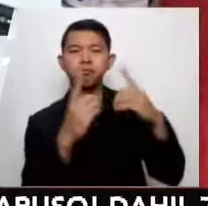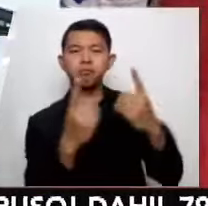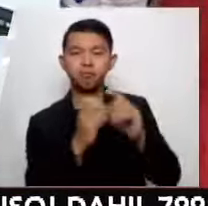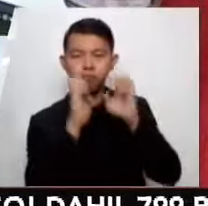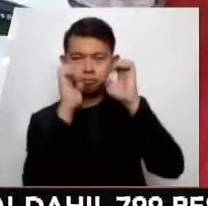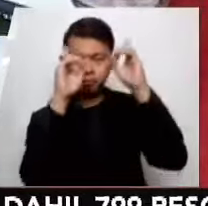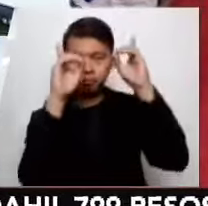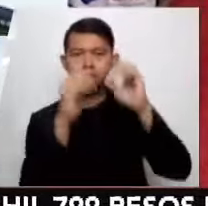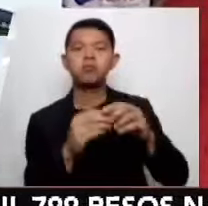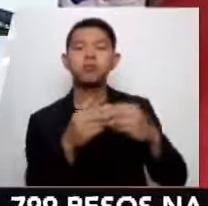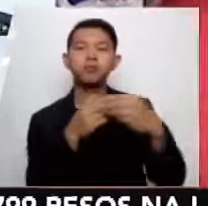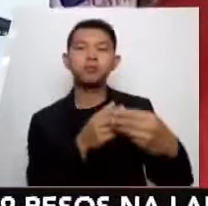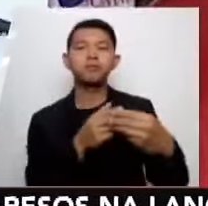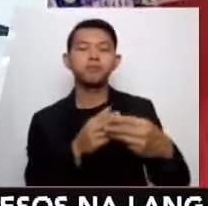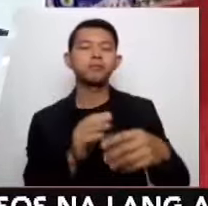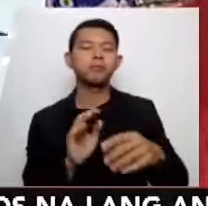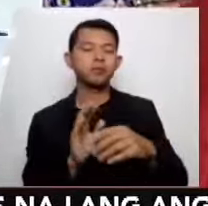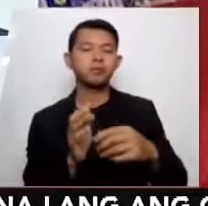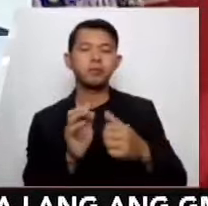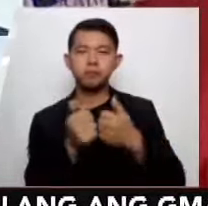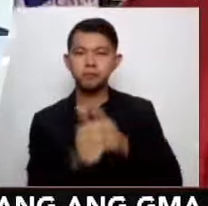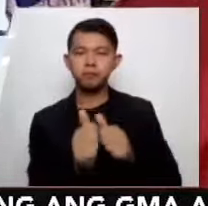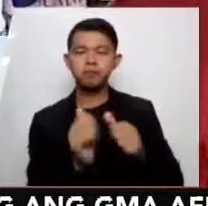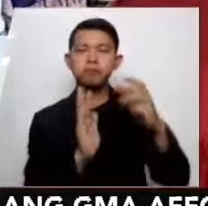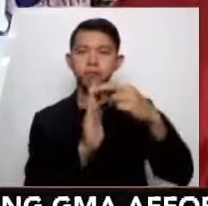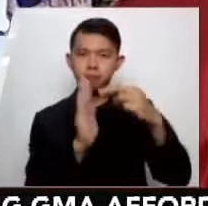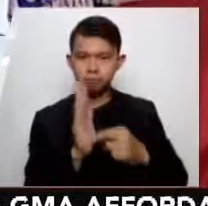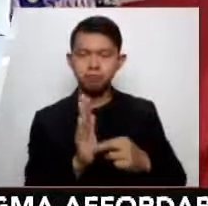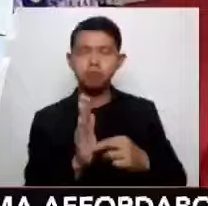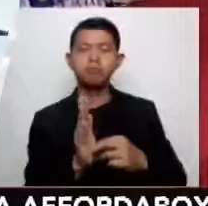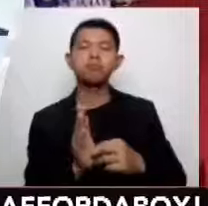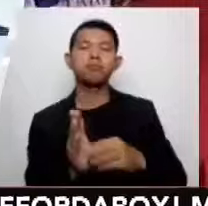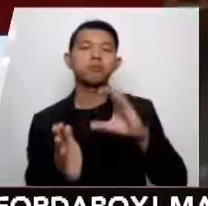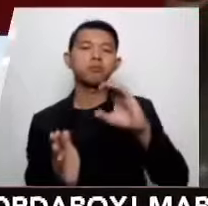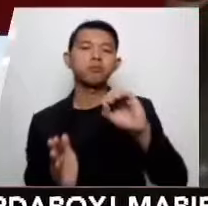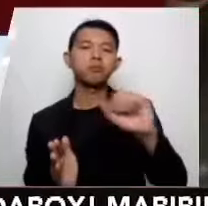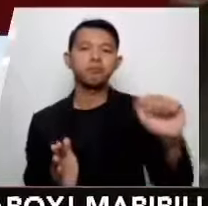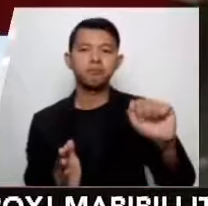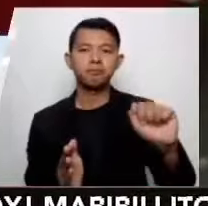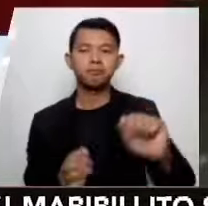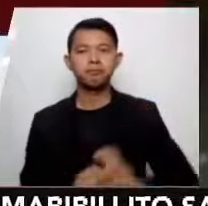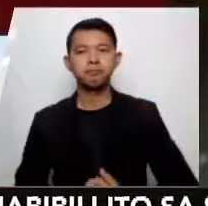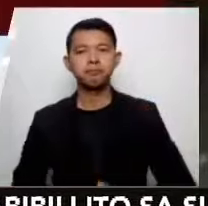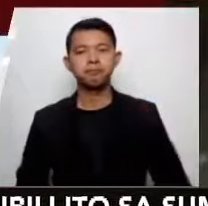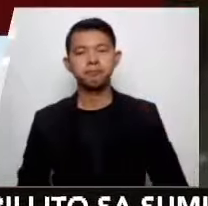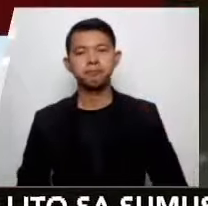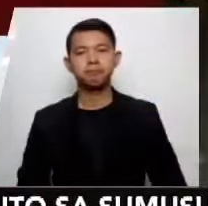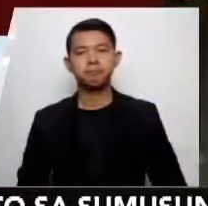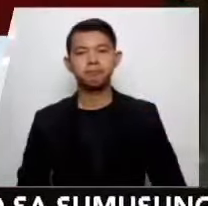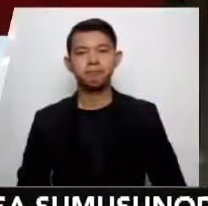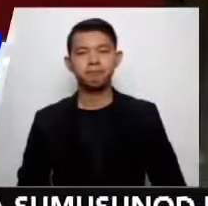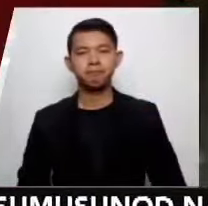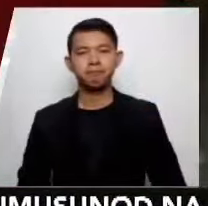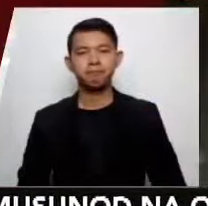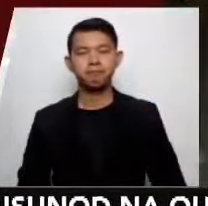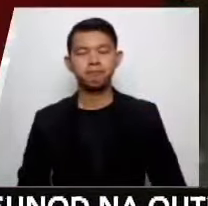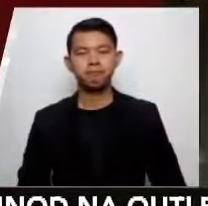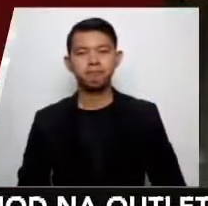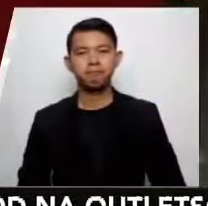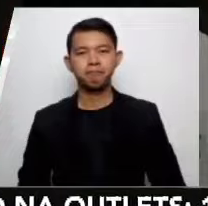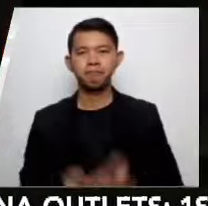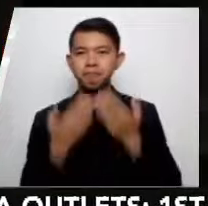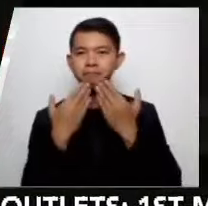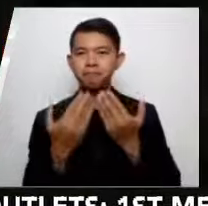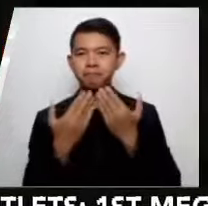regulasyon ng Commission on Audit. Yan muna po ang pinakahuling ulat, Connie Ian. Maraming salamat,